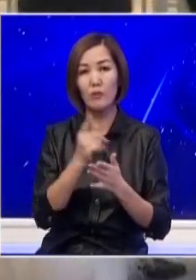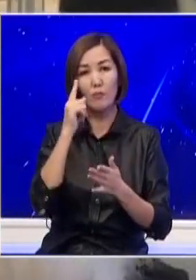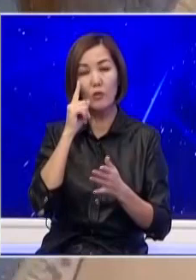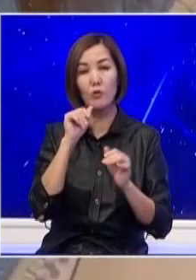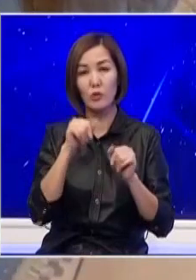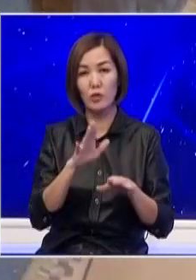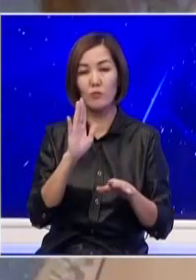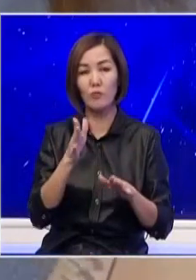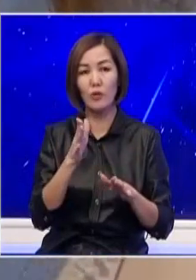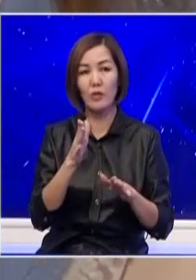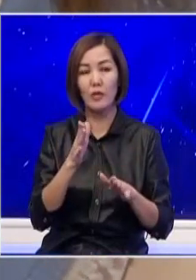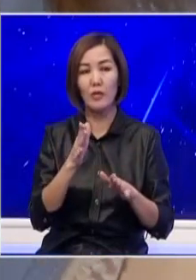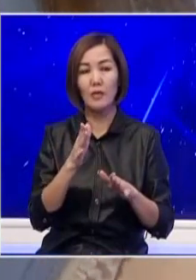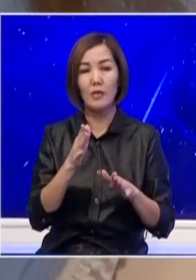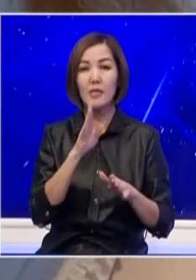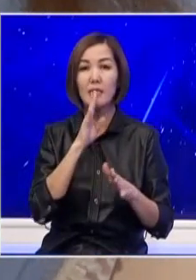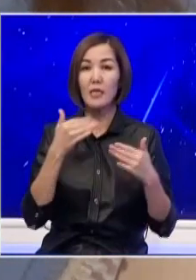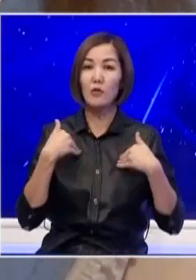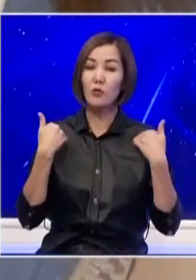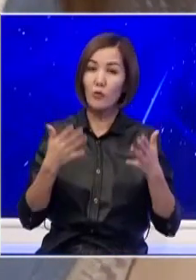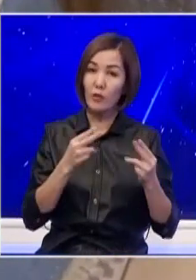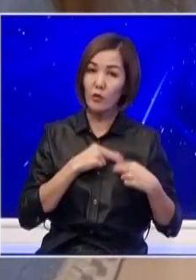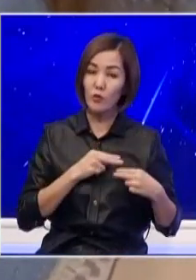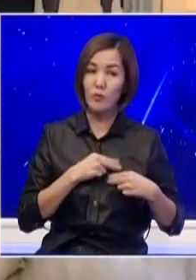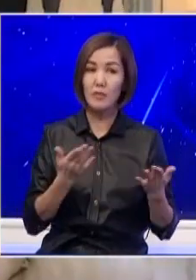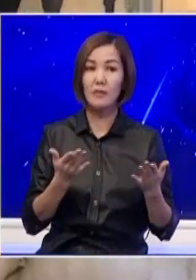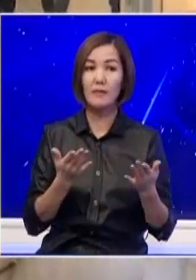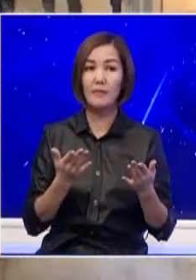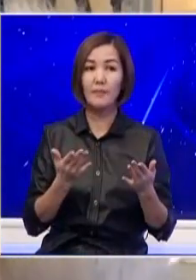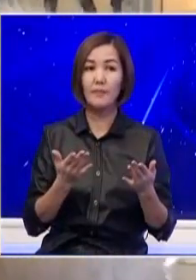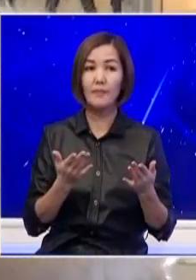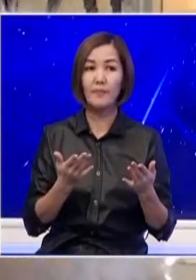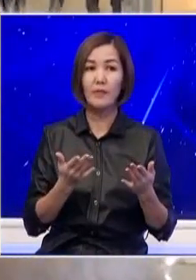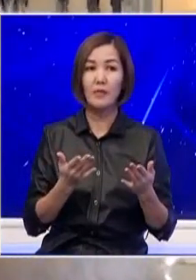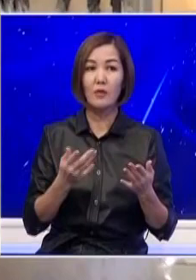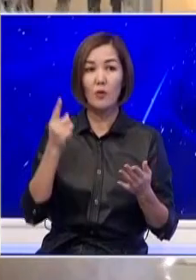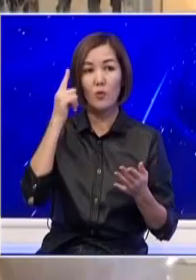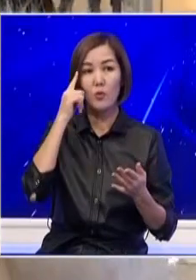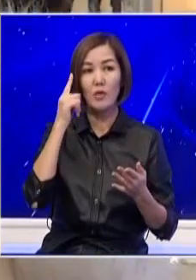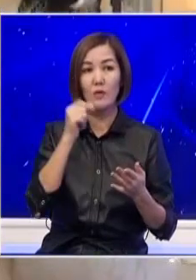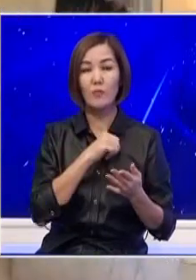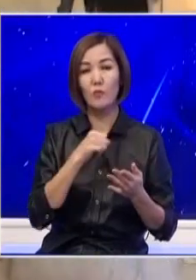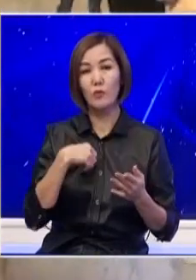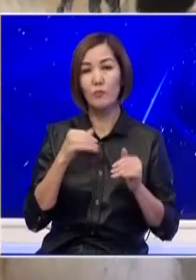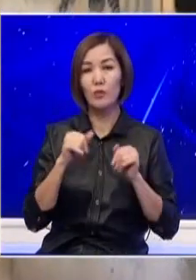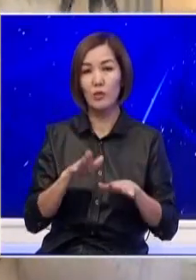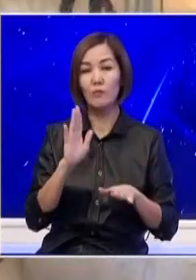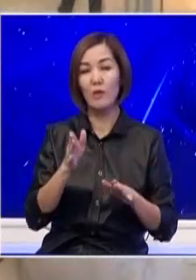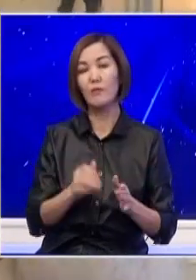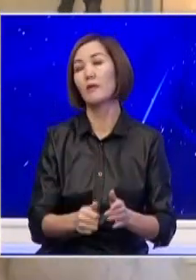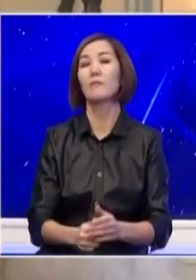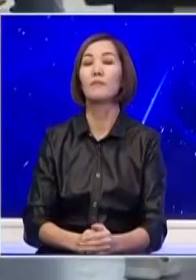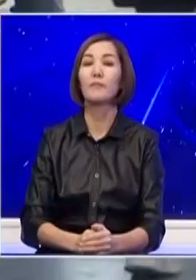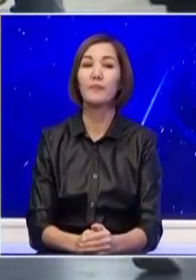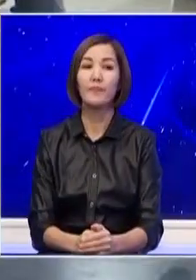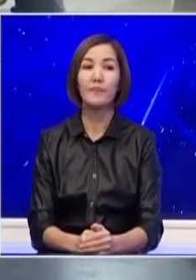көремін. Мына жақта қыздар ұсынып атыр жұмыс. Сол бойынша енді барып резюме өткізіп істеп